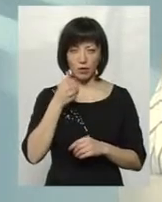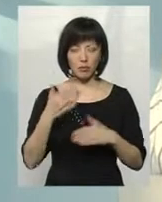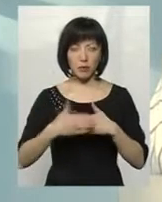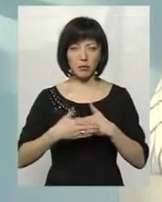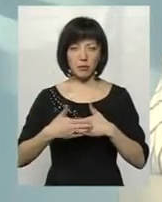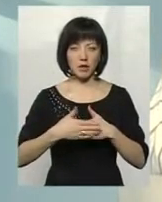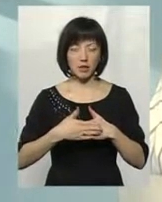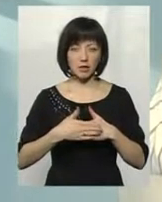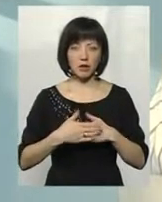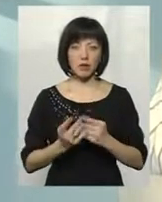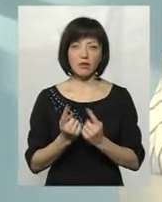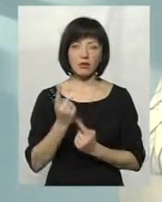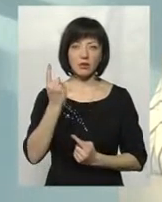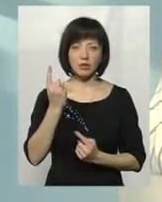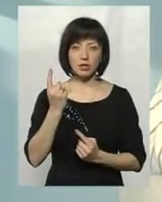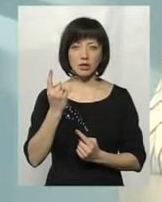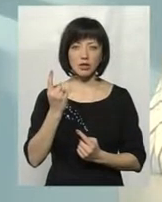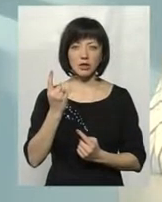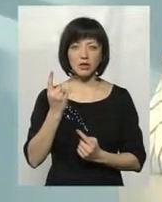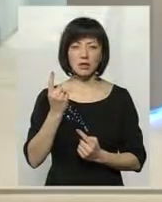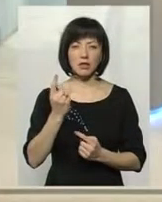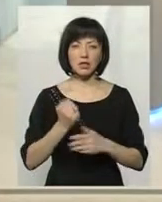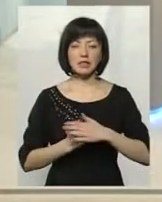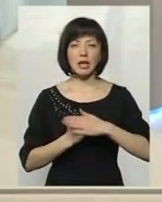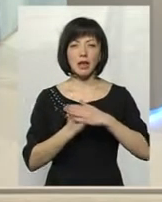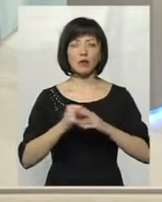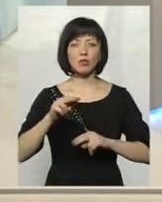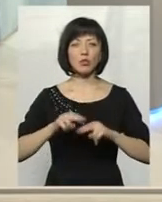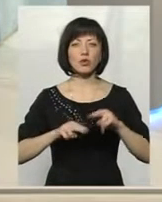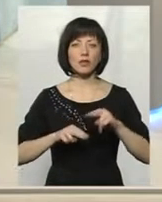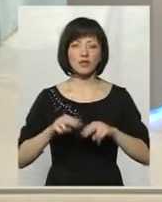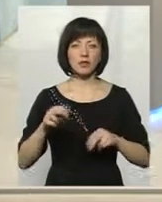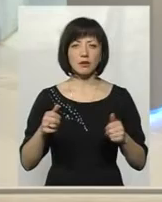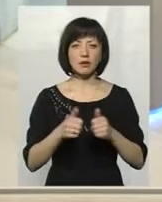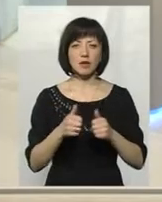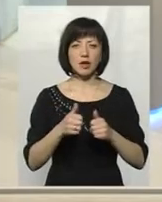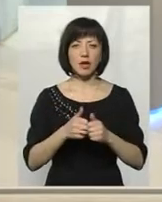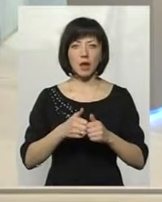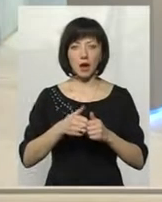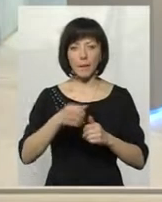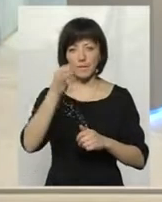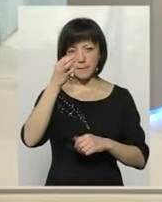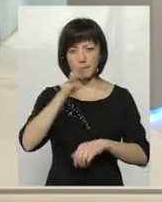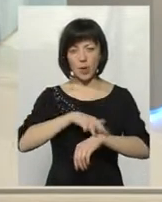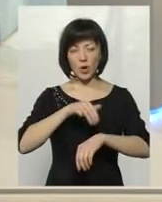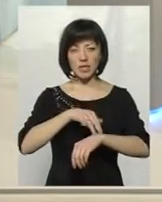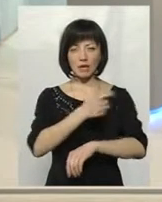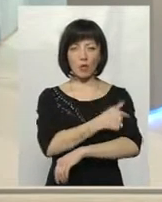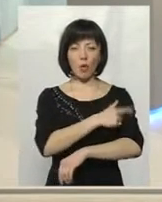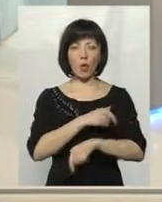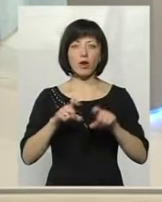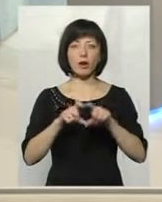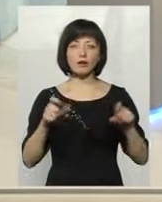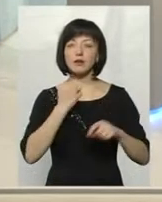приблизно, Височинський скелет будівництва біля поліцейської поліклініки. Дякую